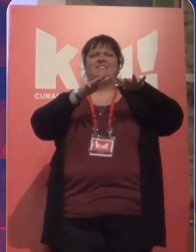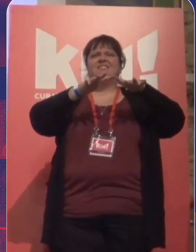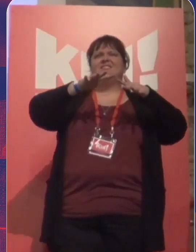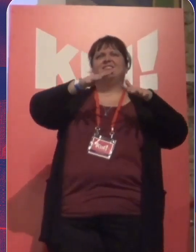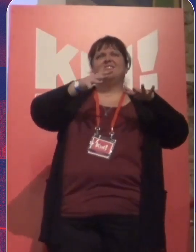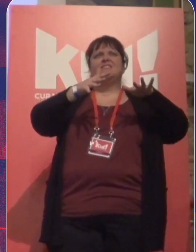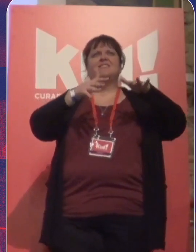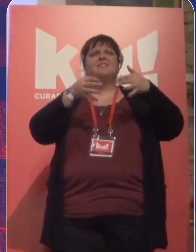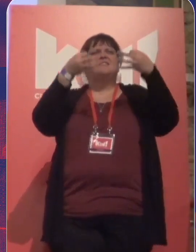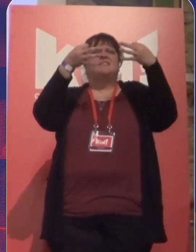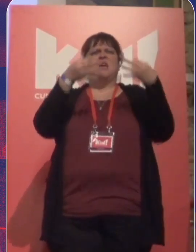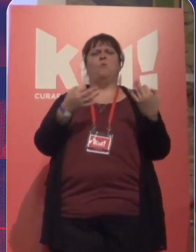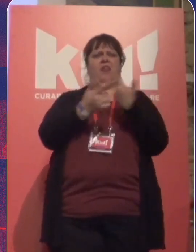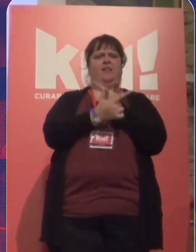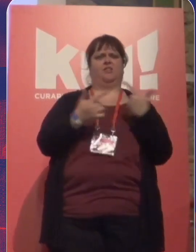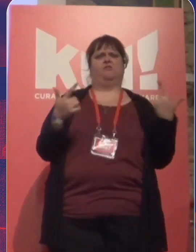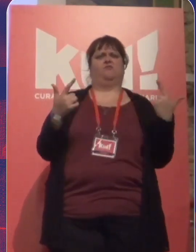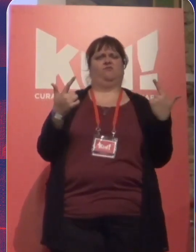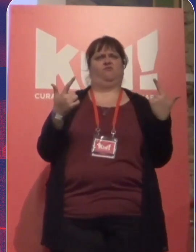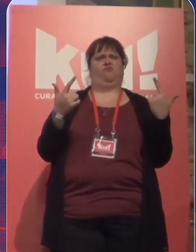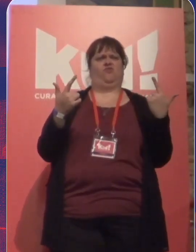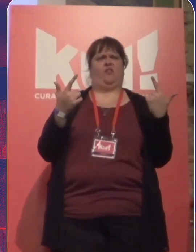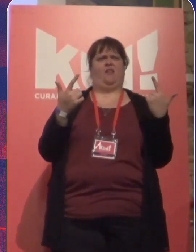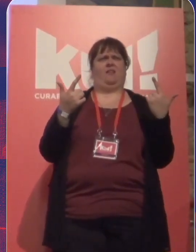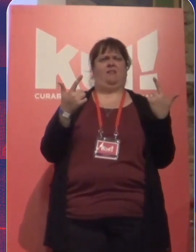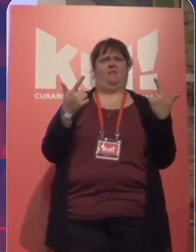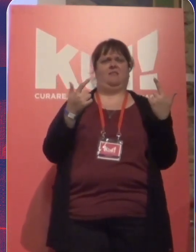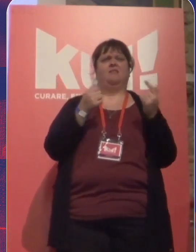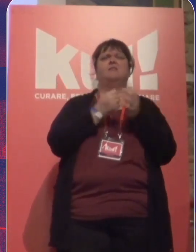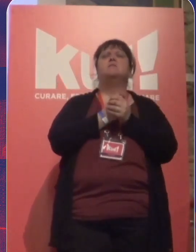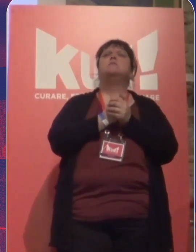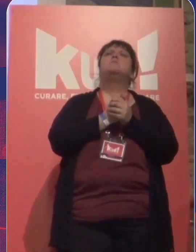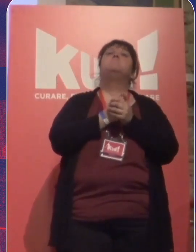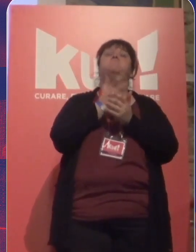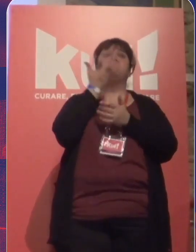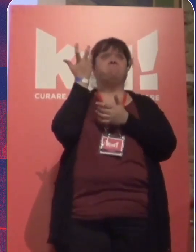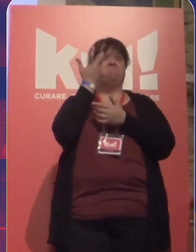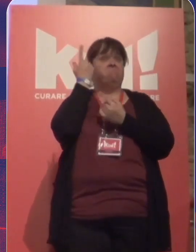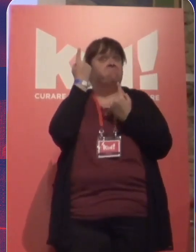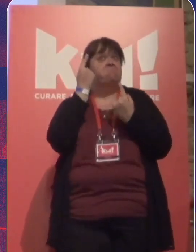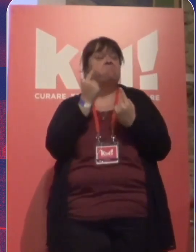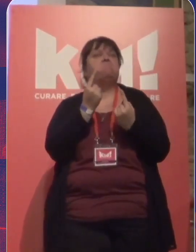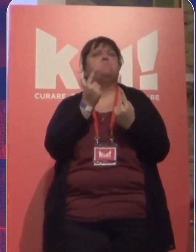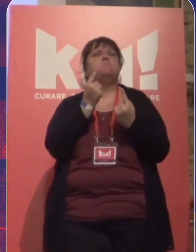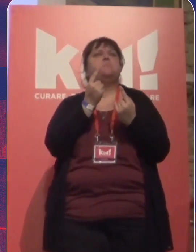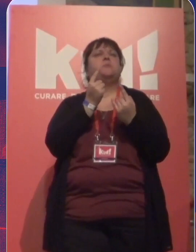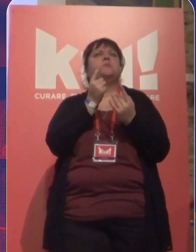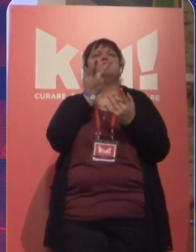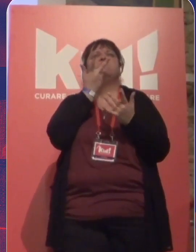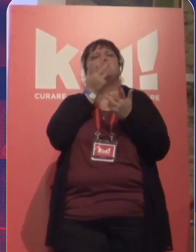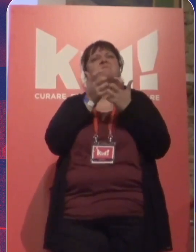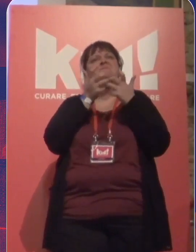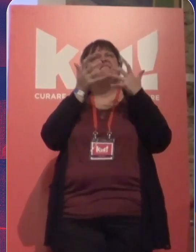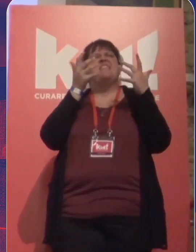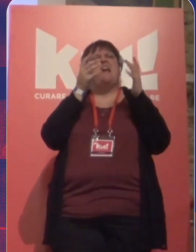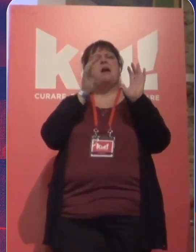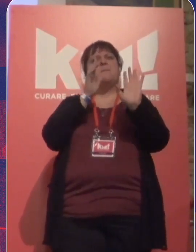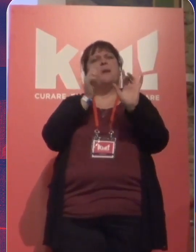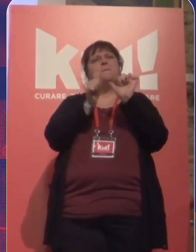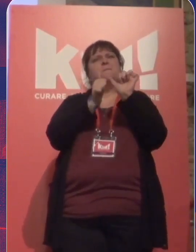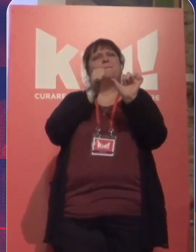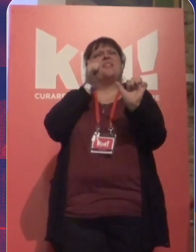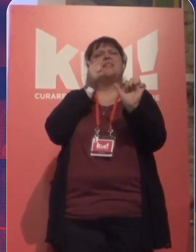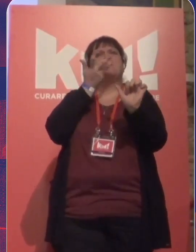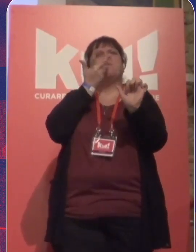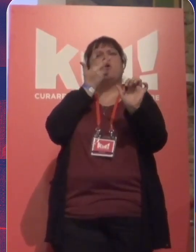allora prima di inoltrarmi argomentare questa tesi facciamo un passo indietro qual è lo